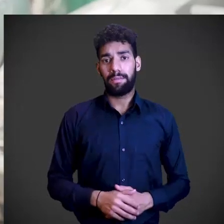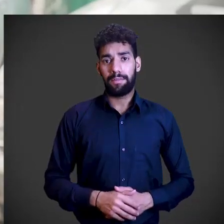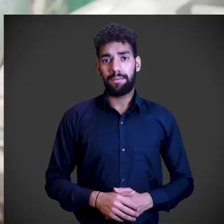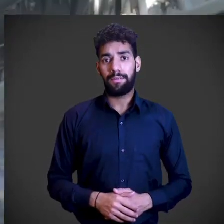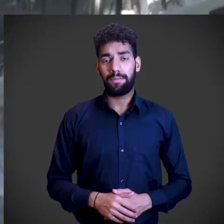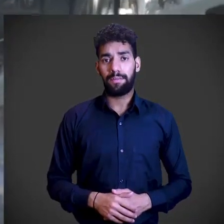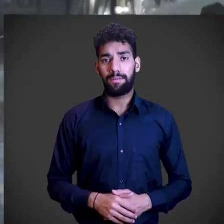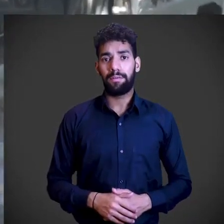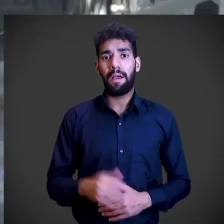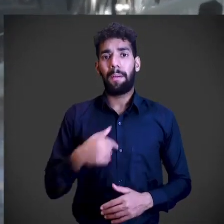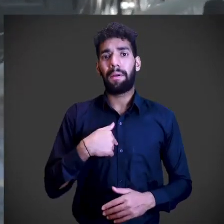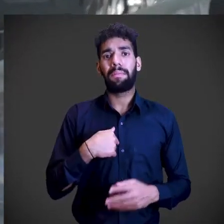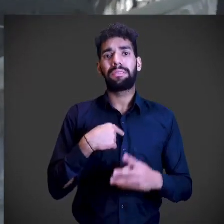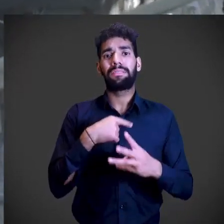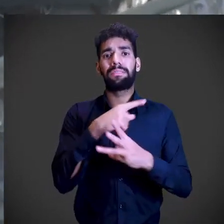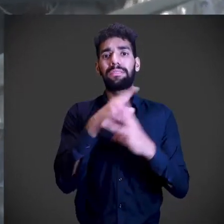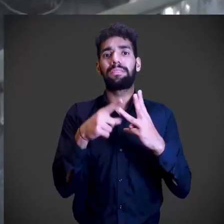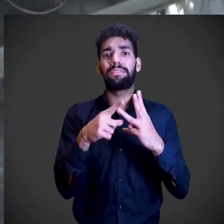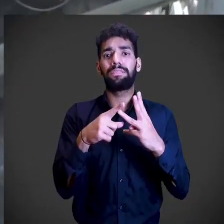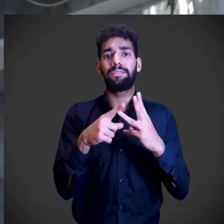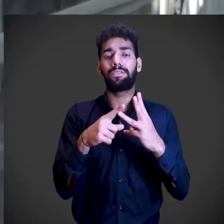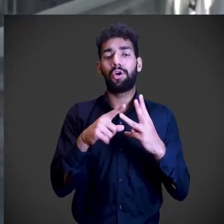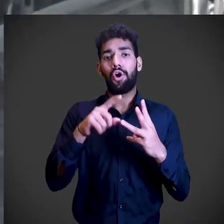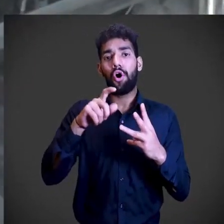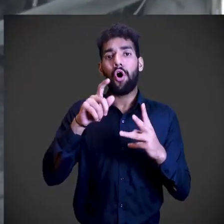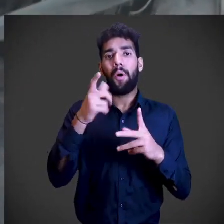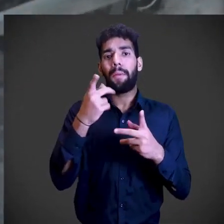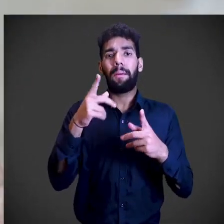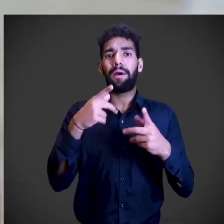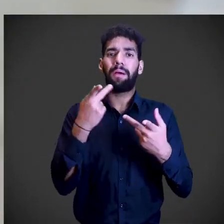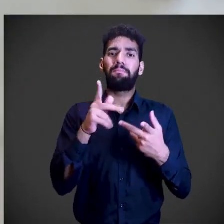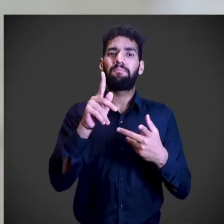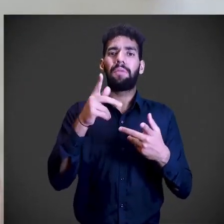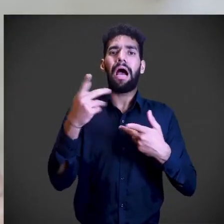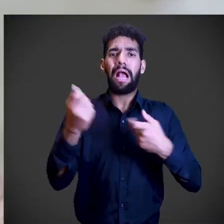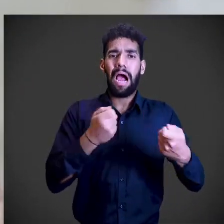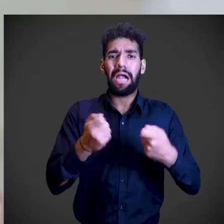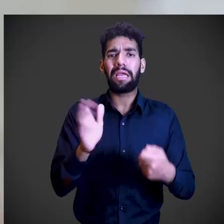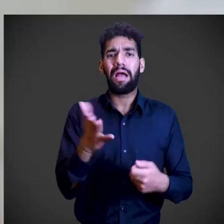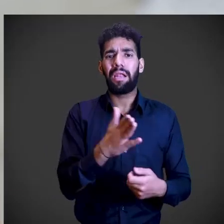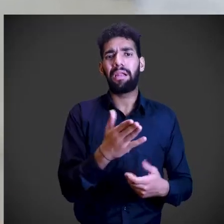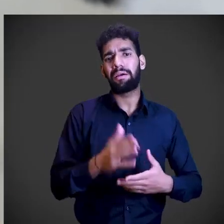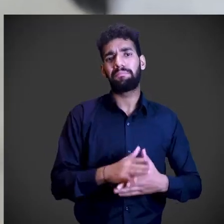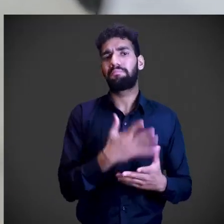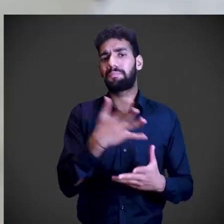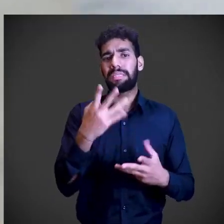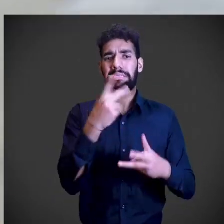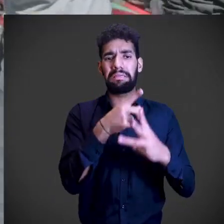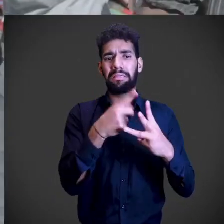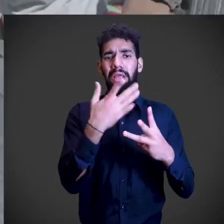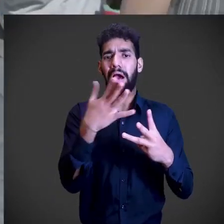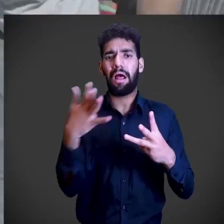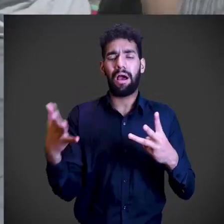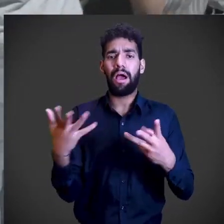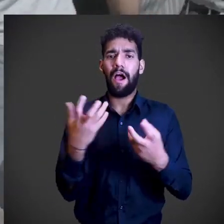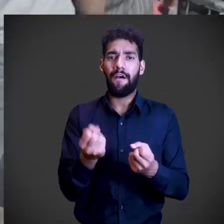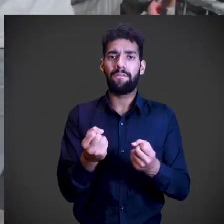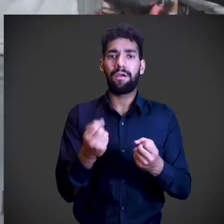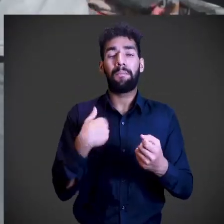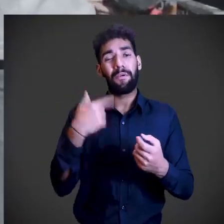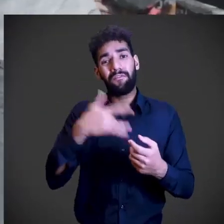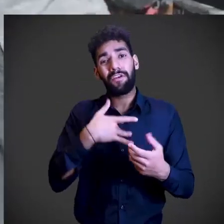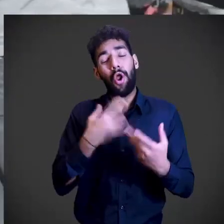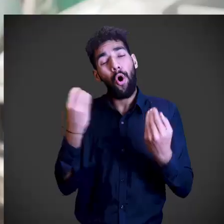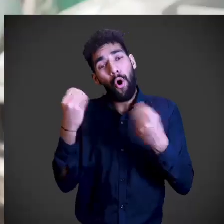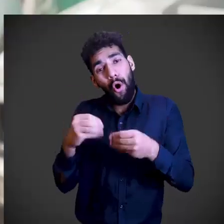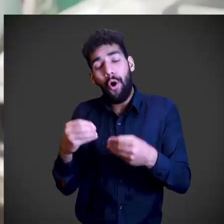तीन ऑप्शन है हमारे पास अभी मेन, यानी कि मेजर टोयोटा होगी, होंडा होगी और सुजुकी। अब और चॉइस होनी चाहिए हमारे पास,